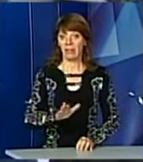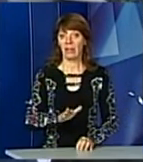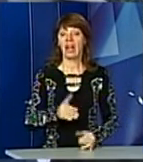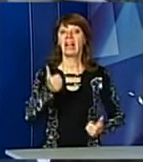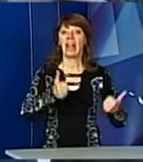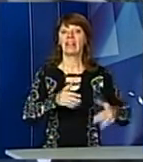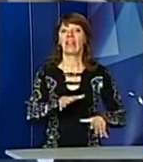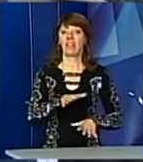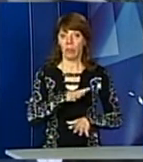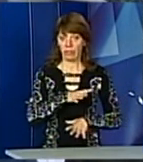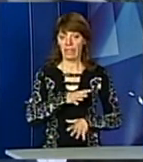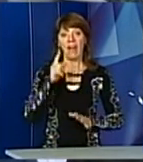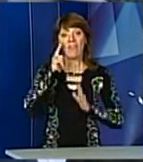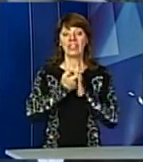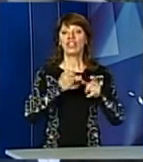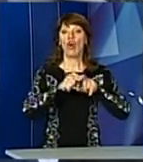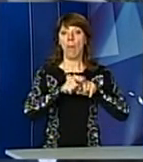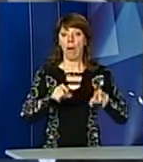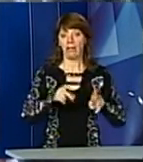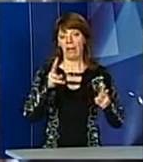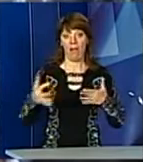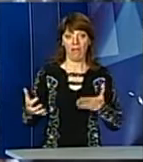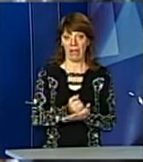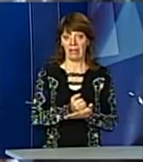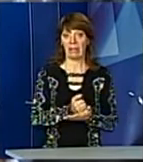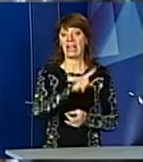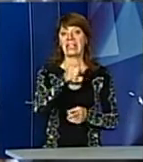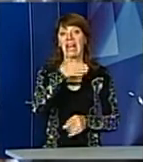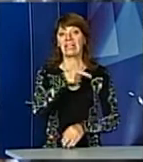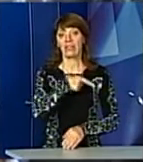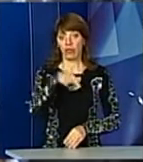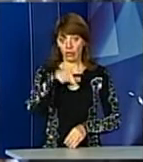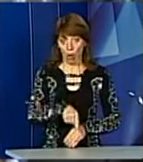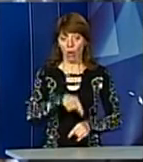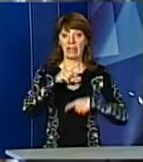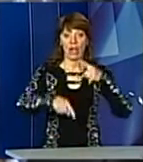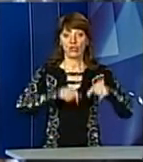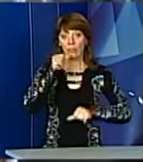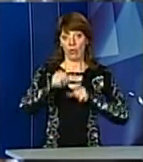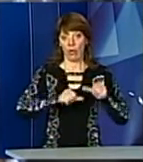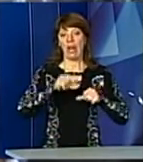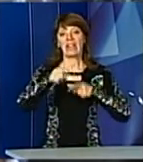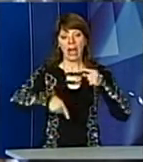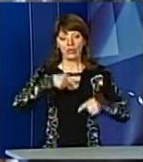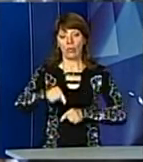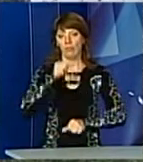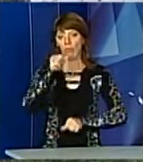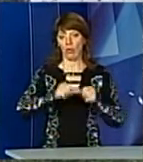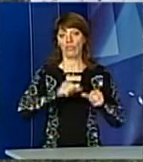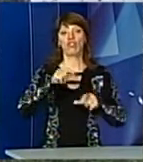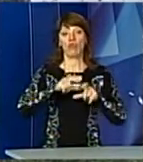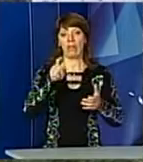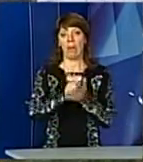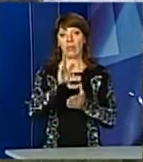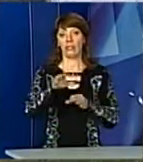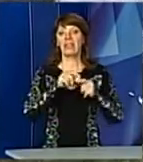тендер відбувся, визначена компанія, яка виграла, за сезон цього наступного року, в наступному році школа має бути відкрита.